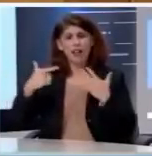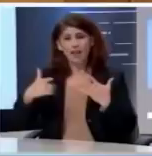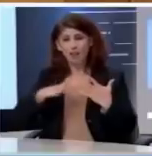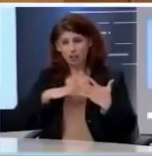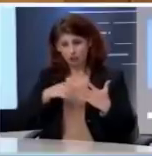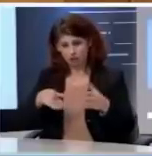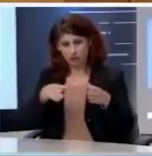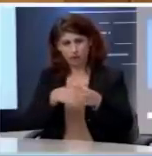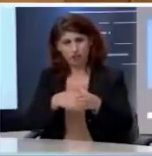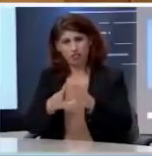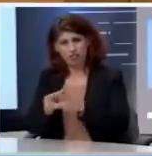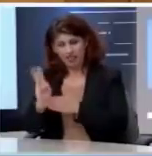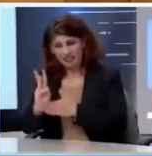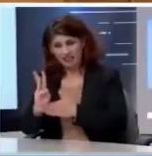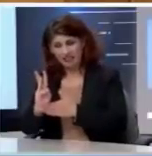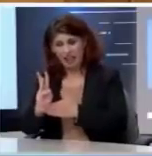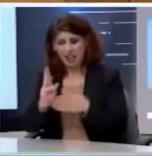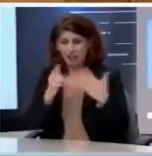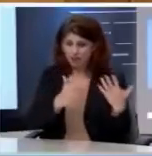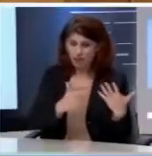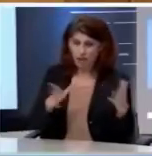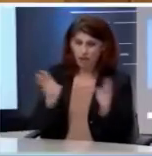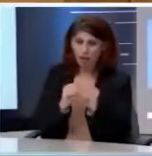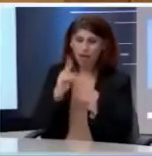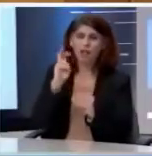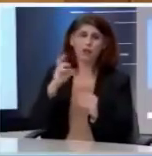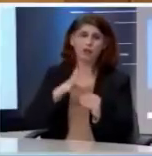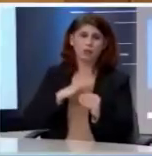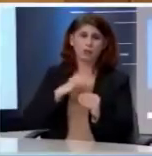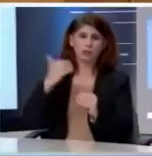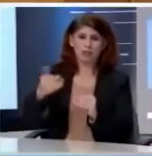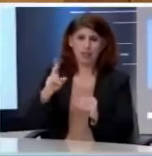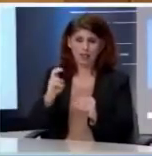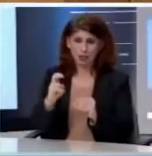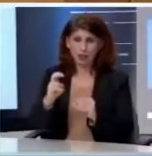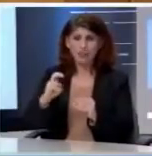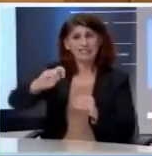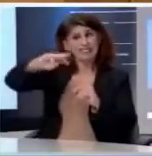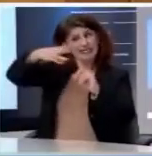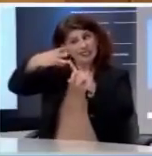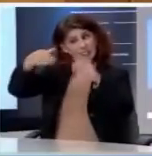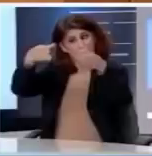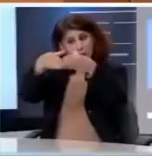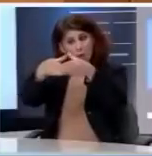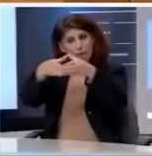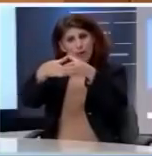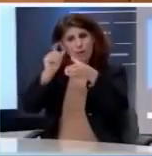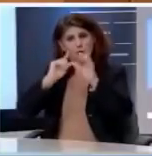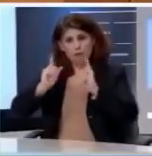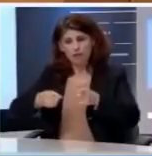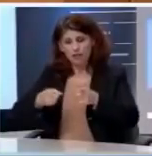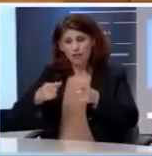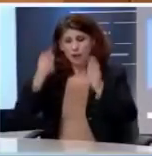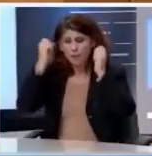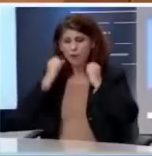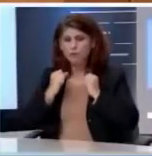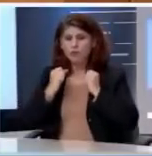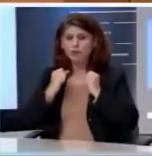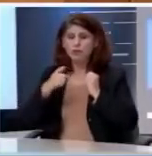άτομα αυτή η επιτροπή. 13 και 7, 20. Και μετά από τα 20 άτομα πήγε μια τρίτη επιτροπή, η οποία αποφάσισε την αποζημίωσή